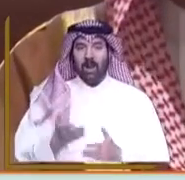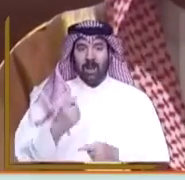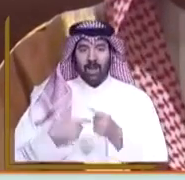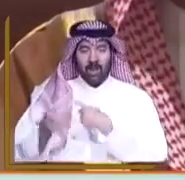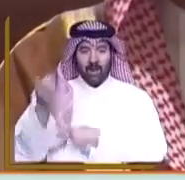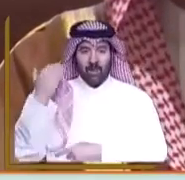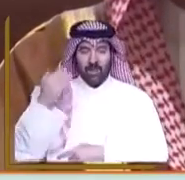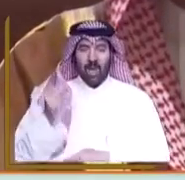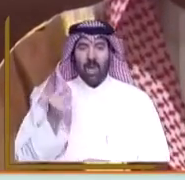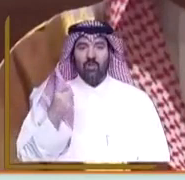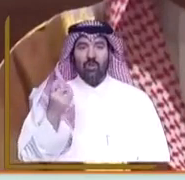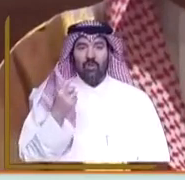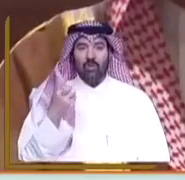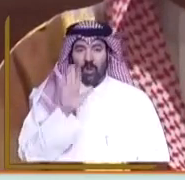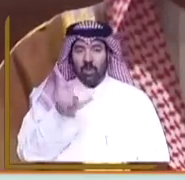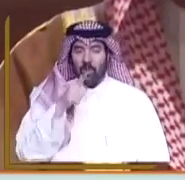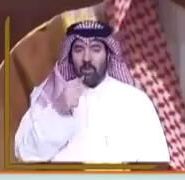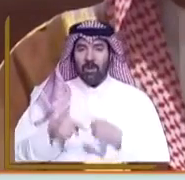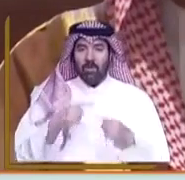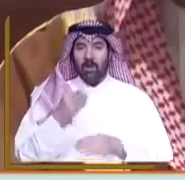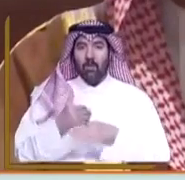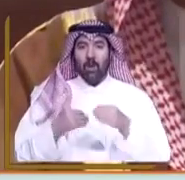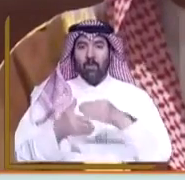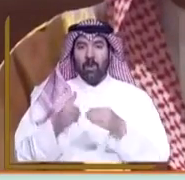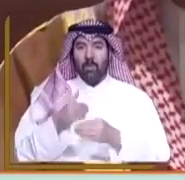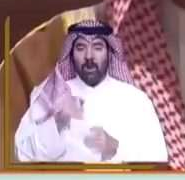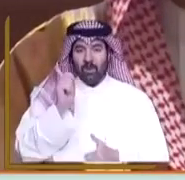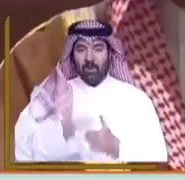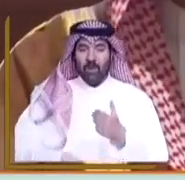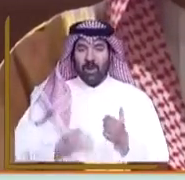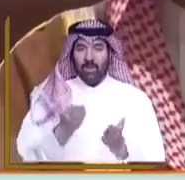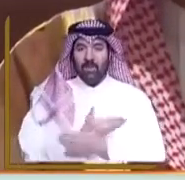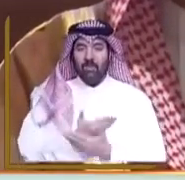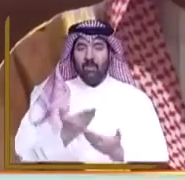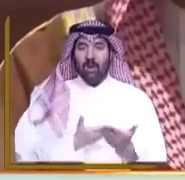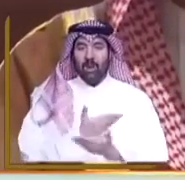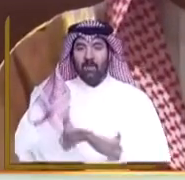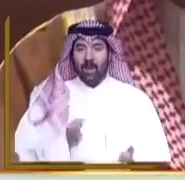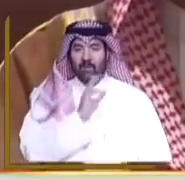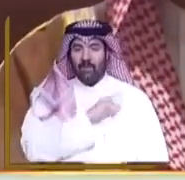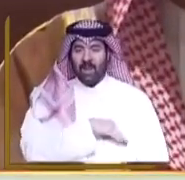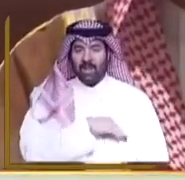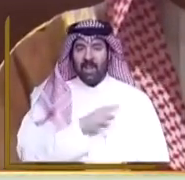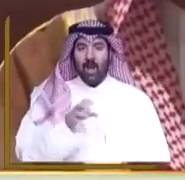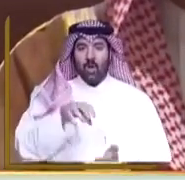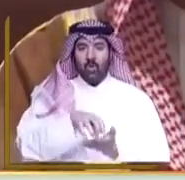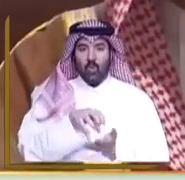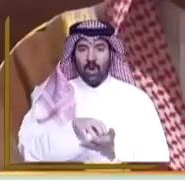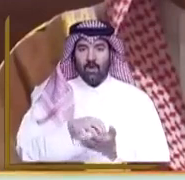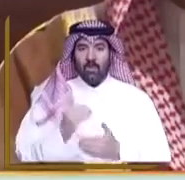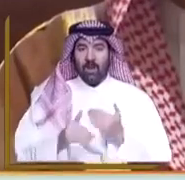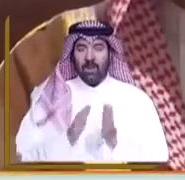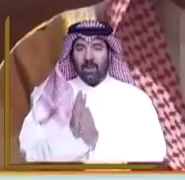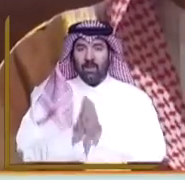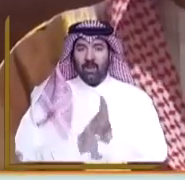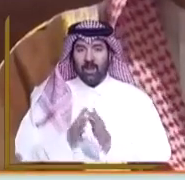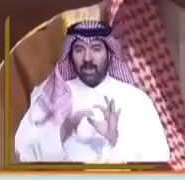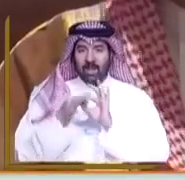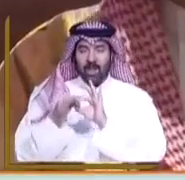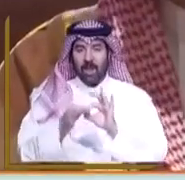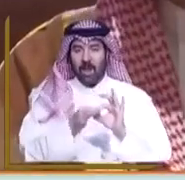الماضية لبلورة الأسس التي بنيت عليه هذه المذكرة، بما يحقق مصالح مشتركة لدولنا من خلال تعزيز الترابط الاقتصادي